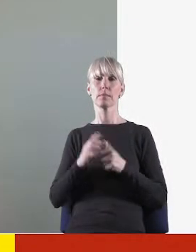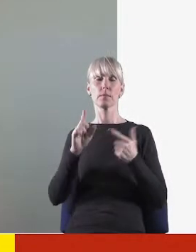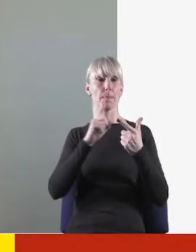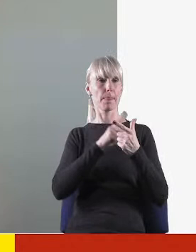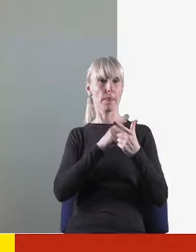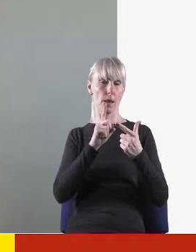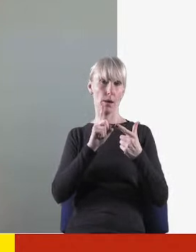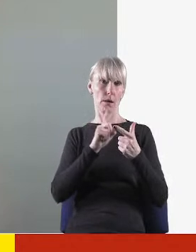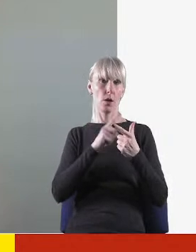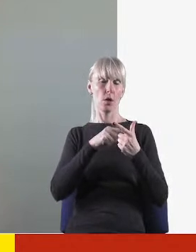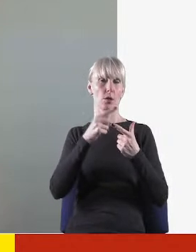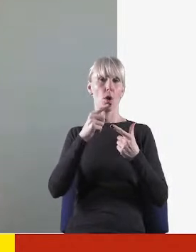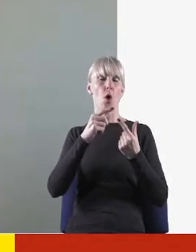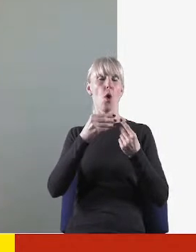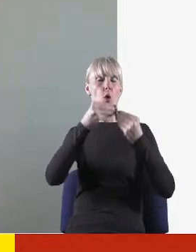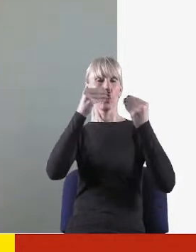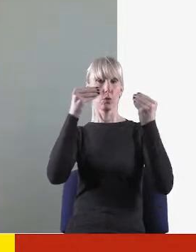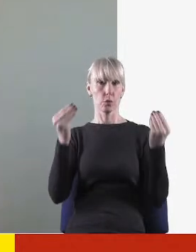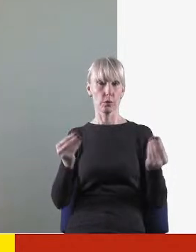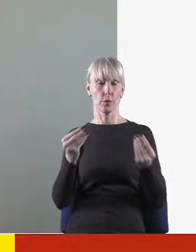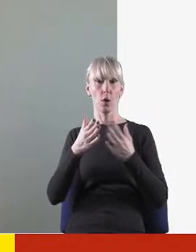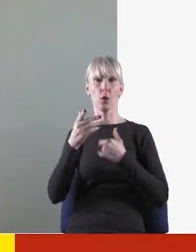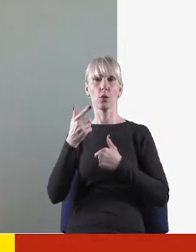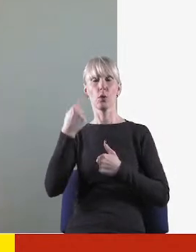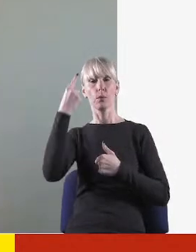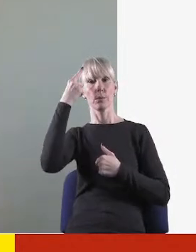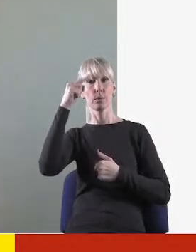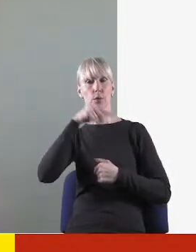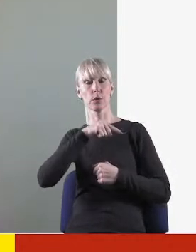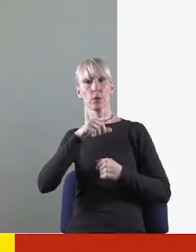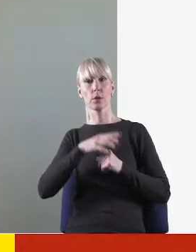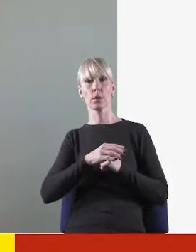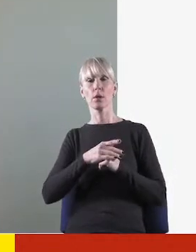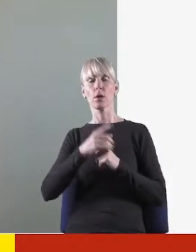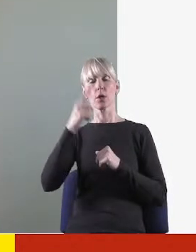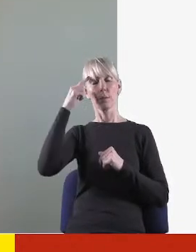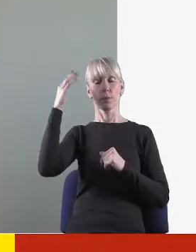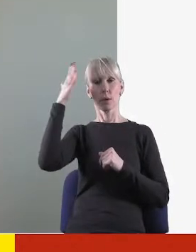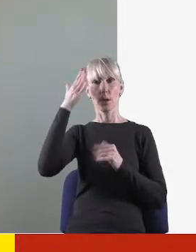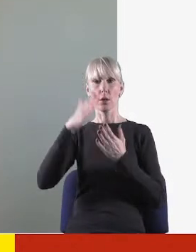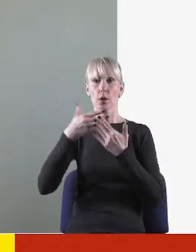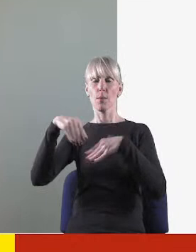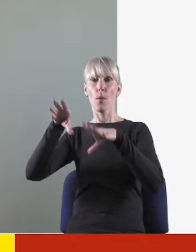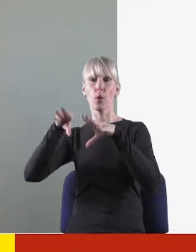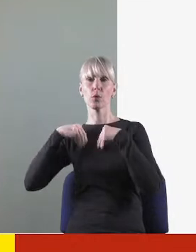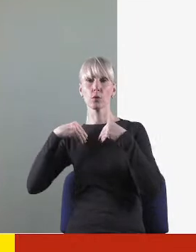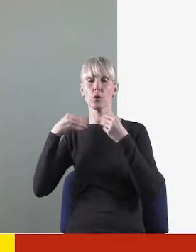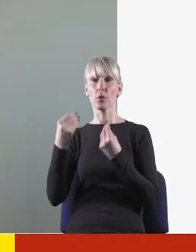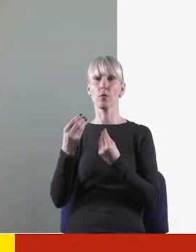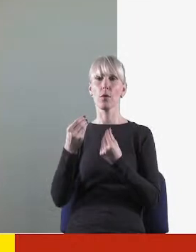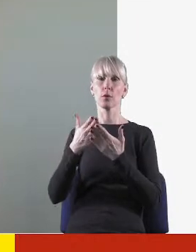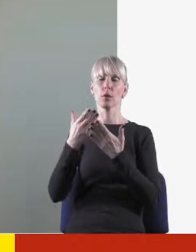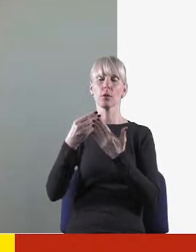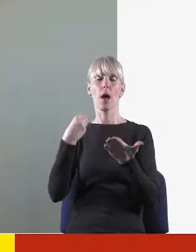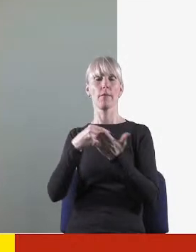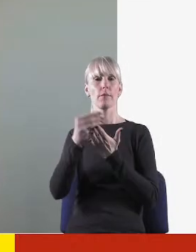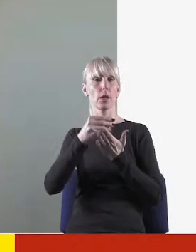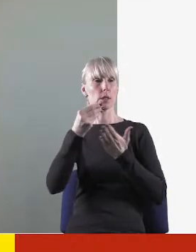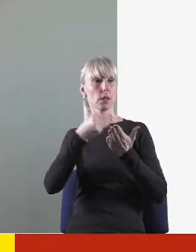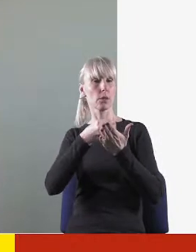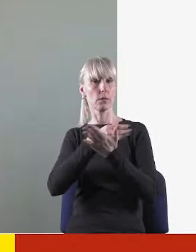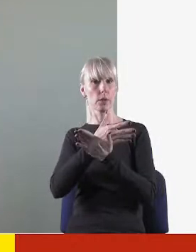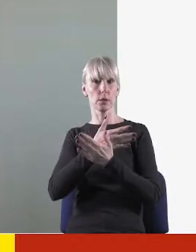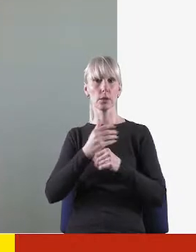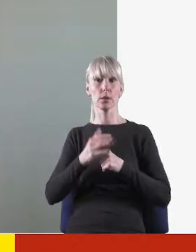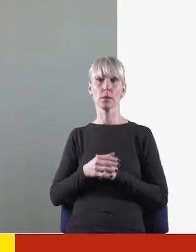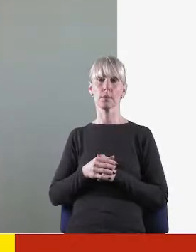rozwoju psychiatrii poprzez przeznaczanie i pozyskiwanie bardzo wysokich kwot na wydatki inwestycyjne, którym